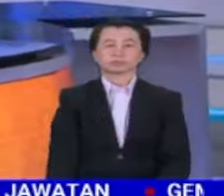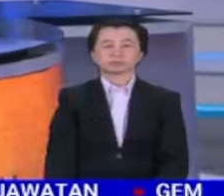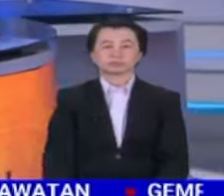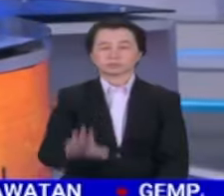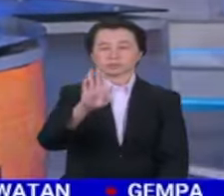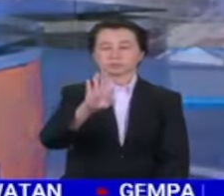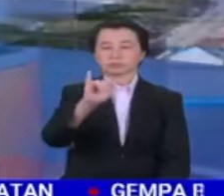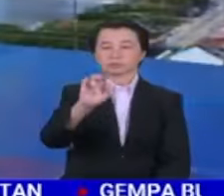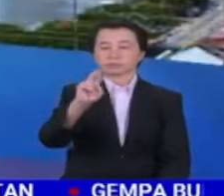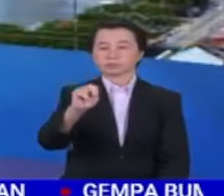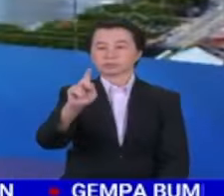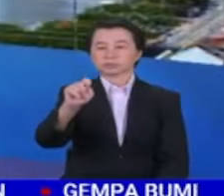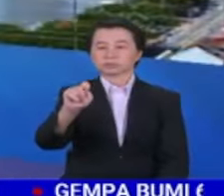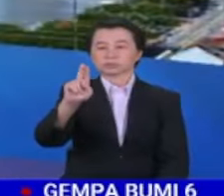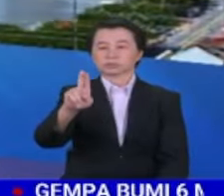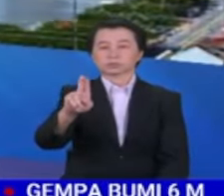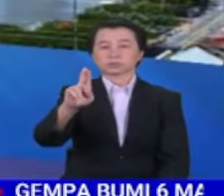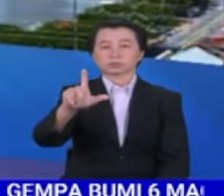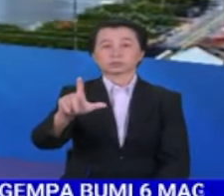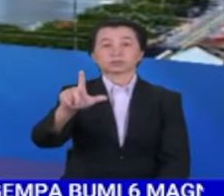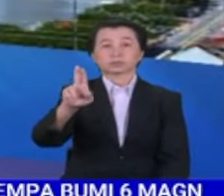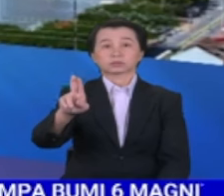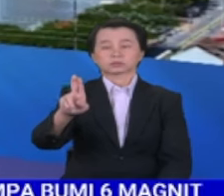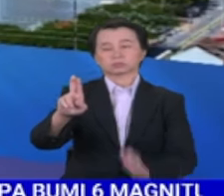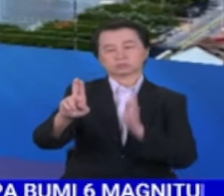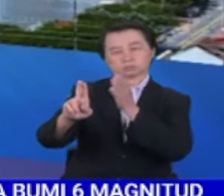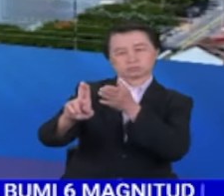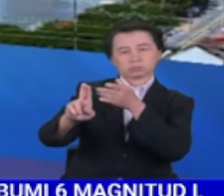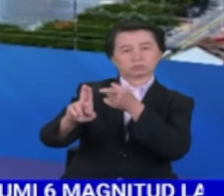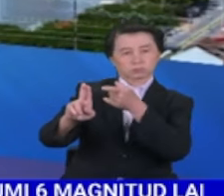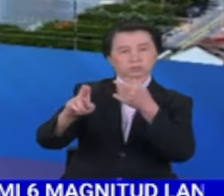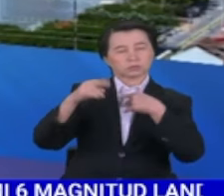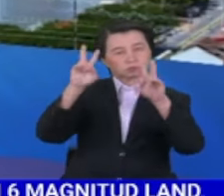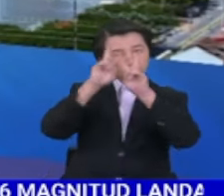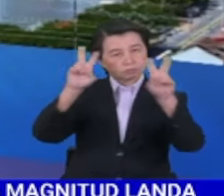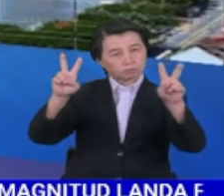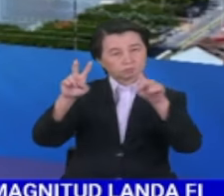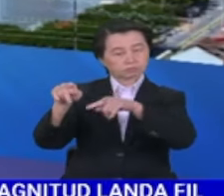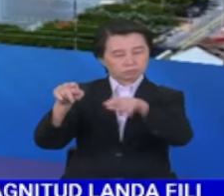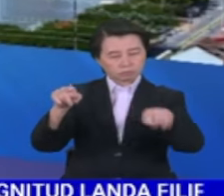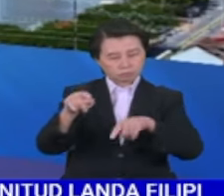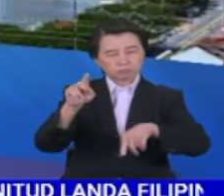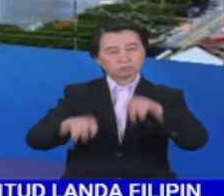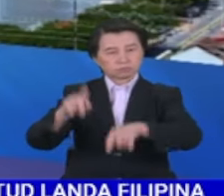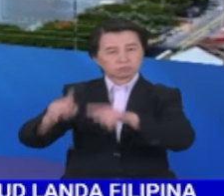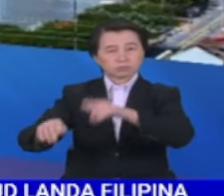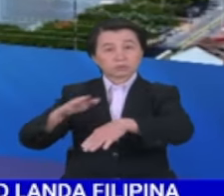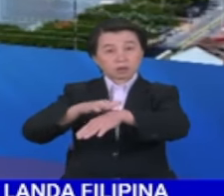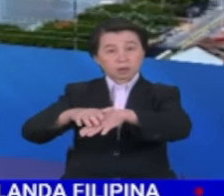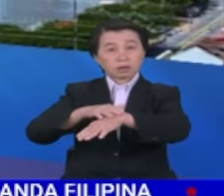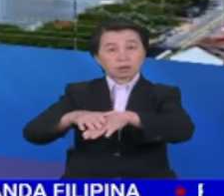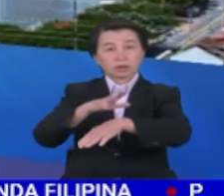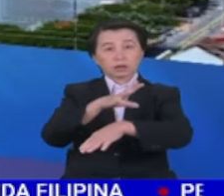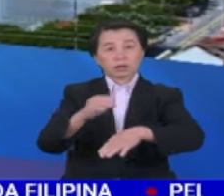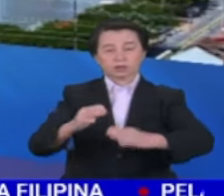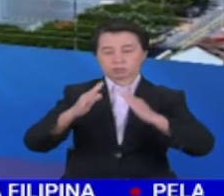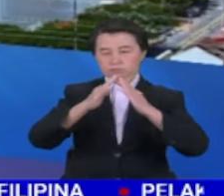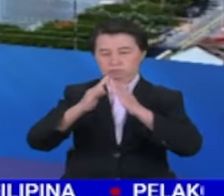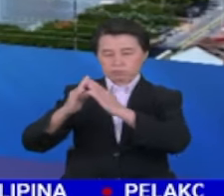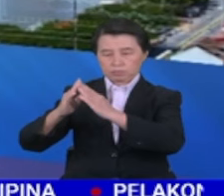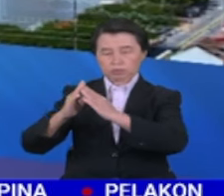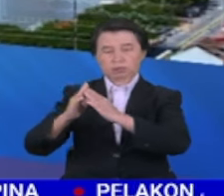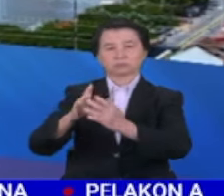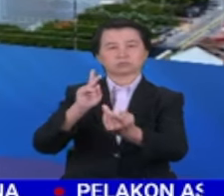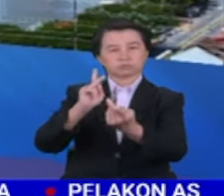terus diberi tumpuan sebagai lokasi yang mampu mewujudkan keharmonian dalam ke berbagaian kaum selain badai industri